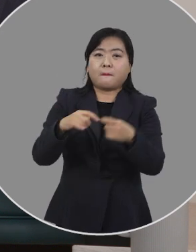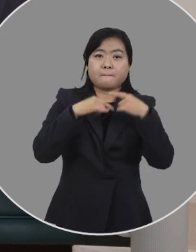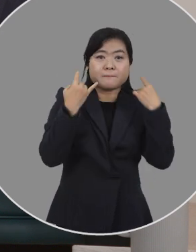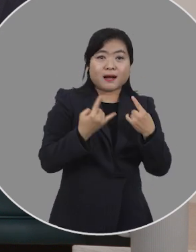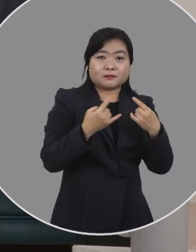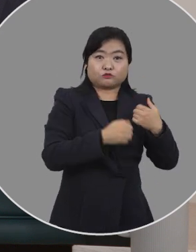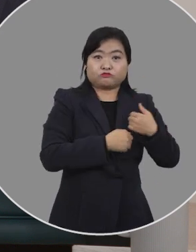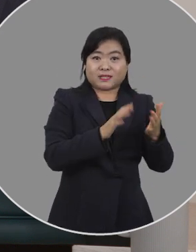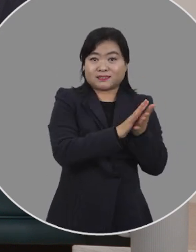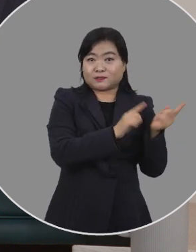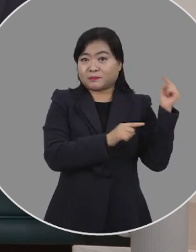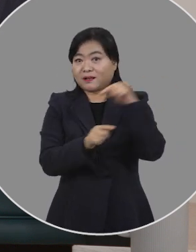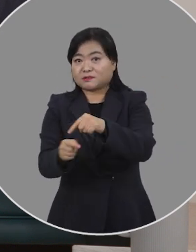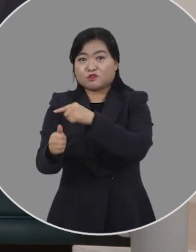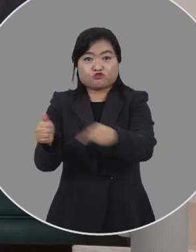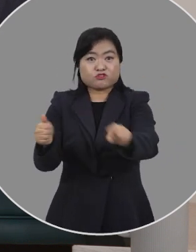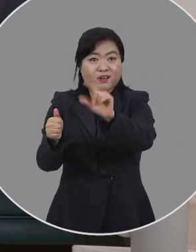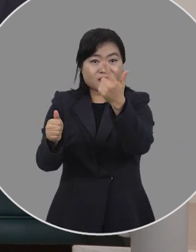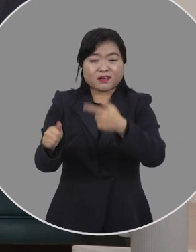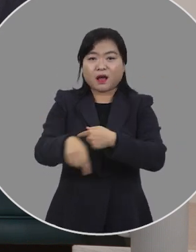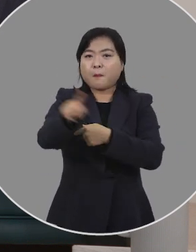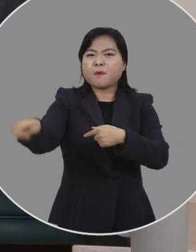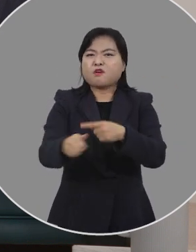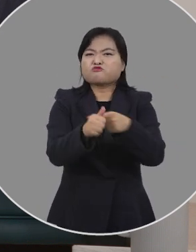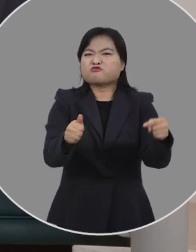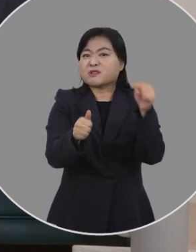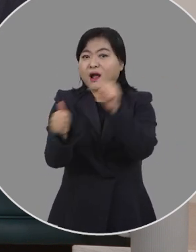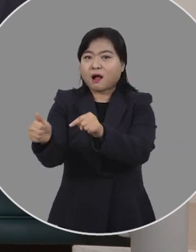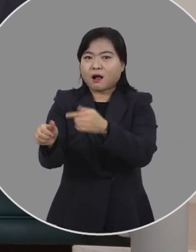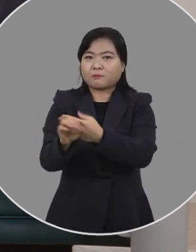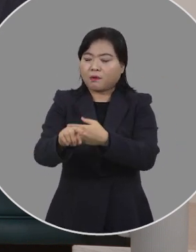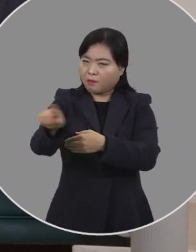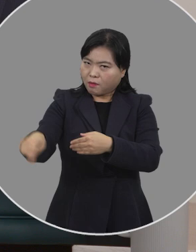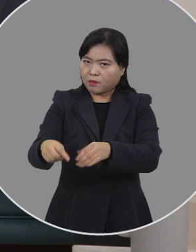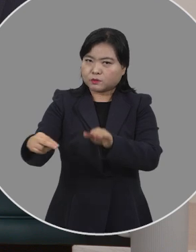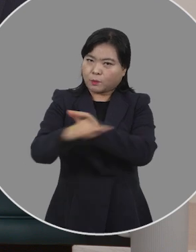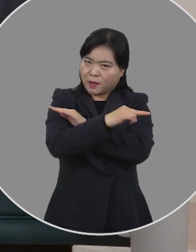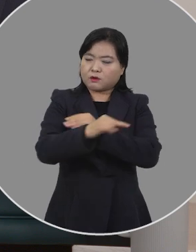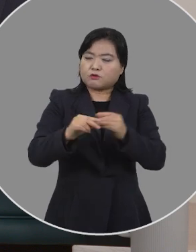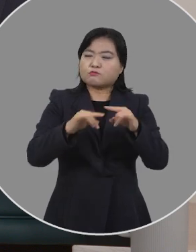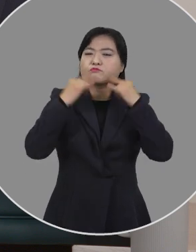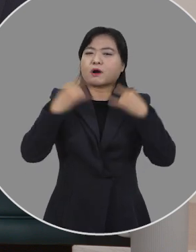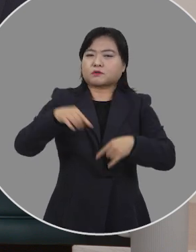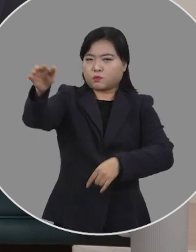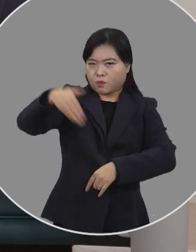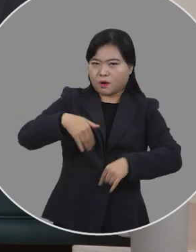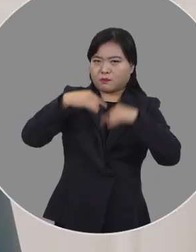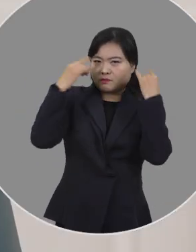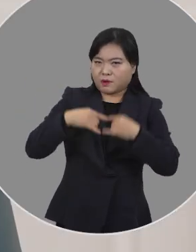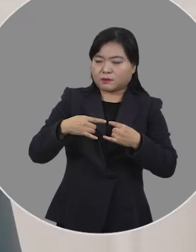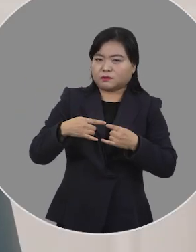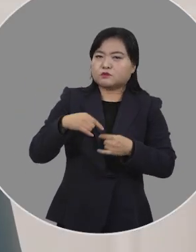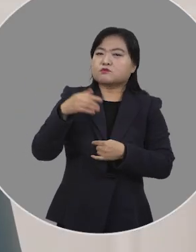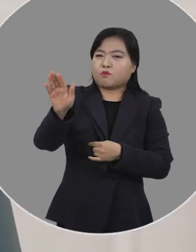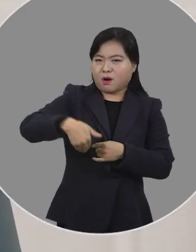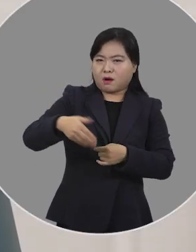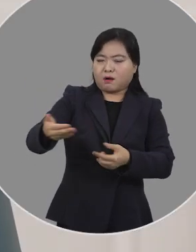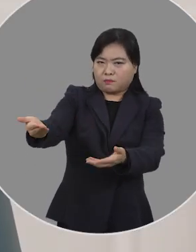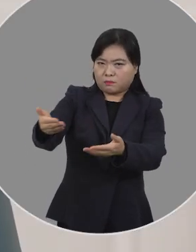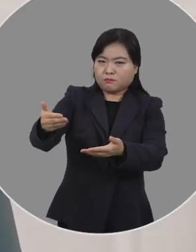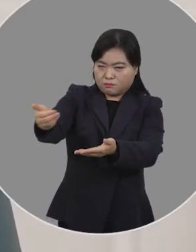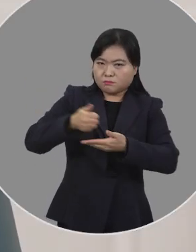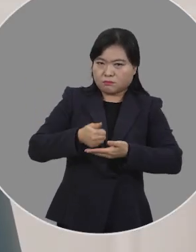군대가 직접 하지 않고. 그리고 약속을 하죠. 일 잘못되면 프랑스의 국적 주고 들어오게